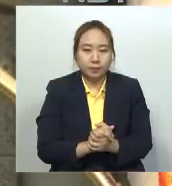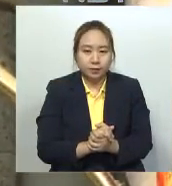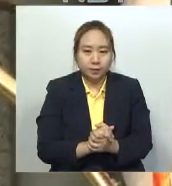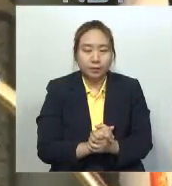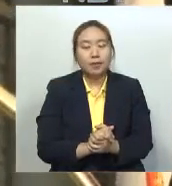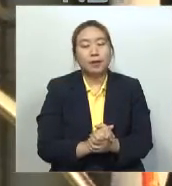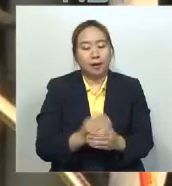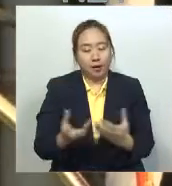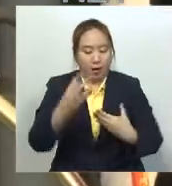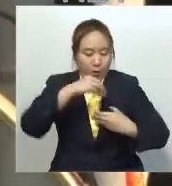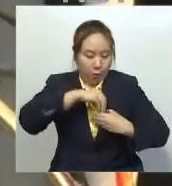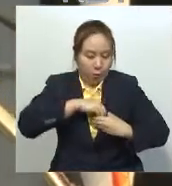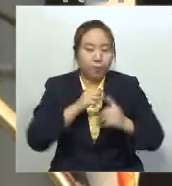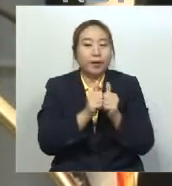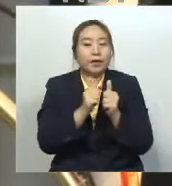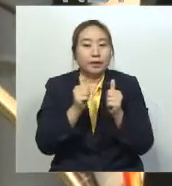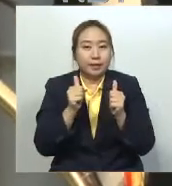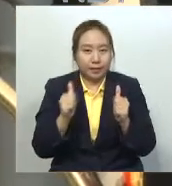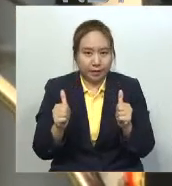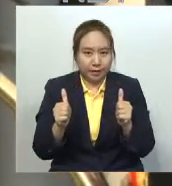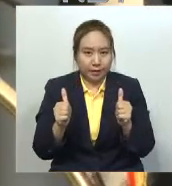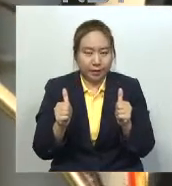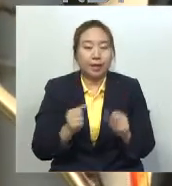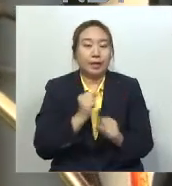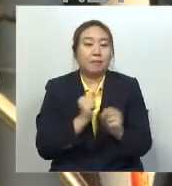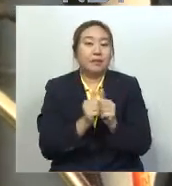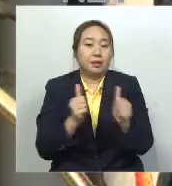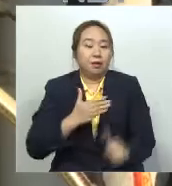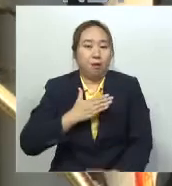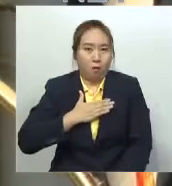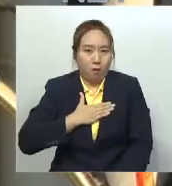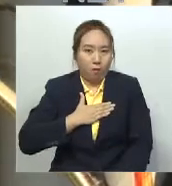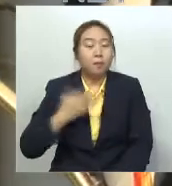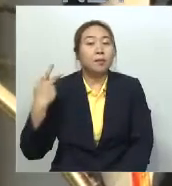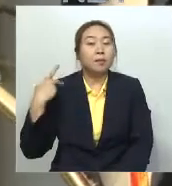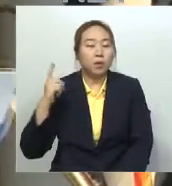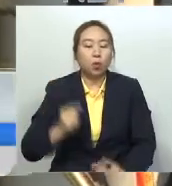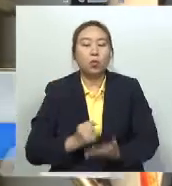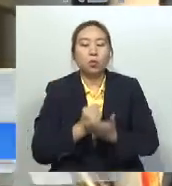ความดีในตัวใช้ความดีในตัวของเราให้เป็นประโยชน์ต่